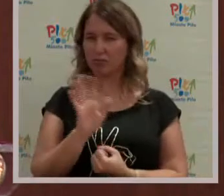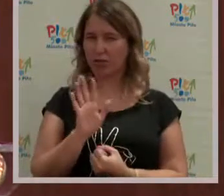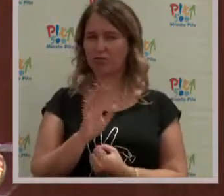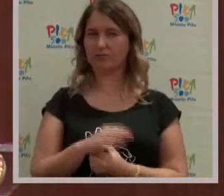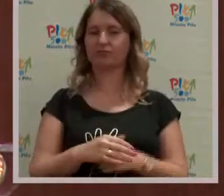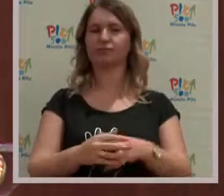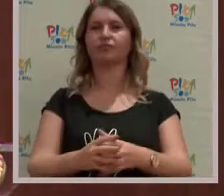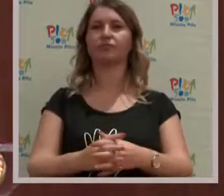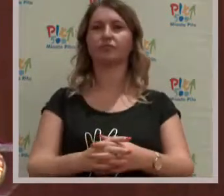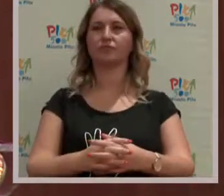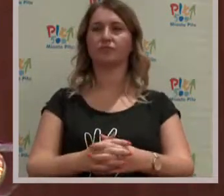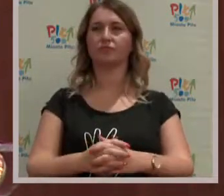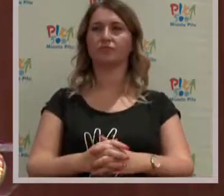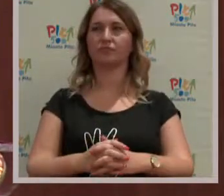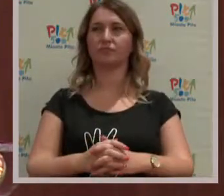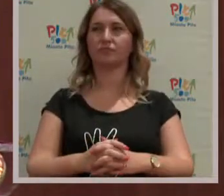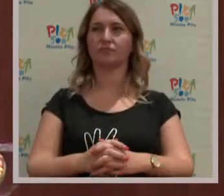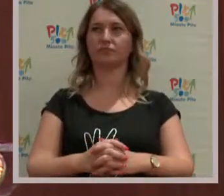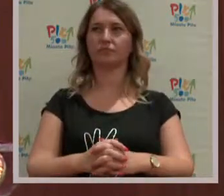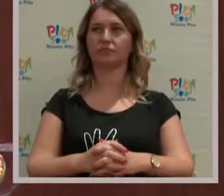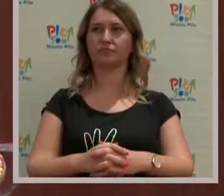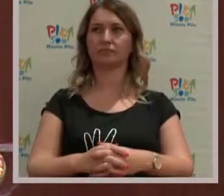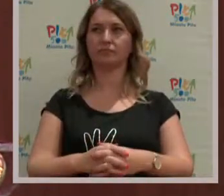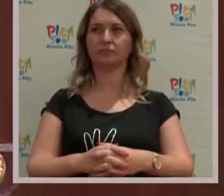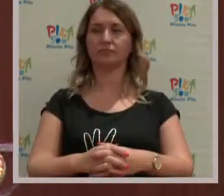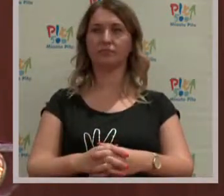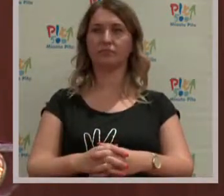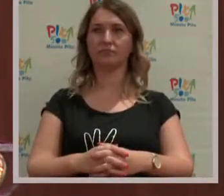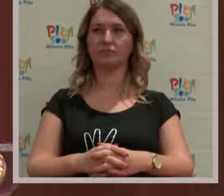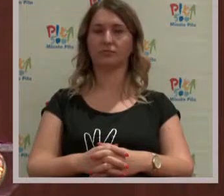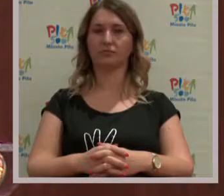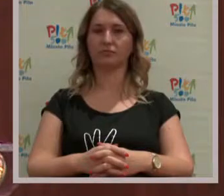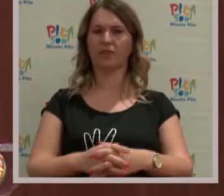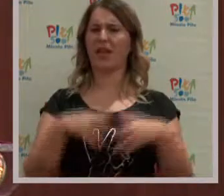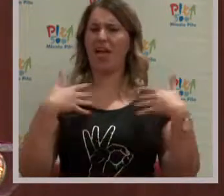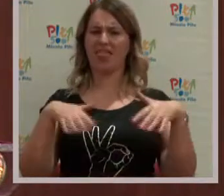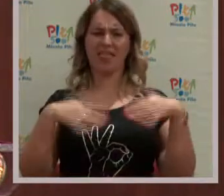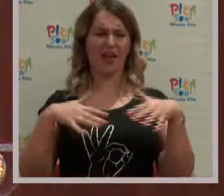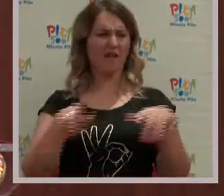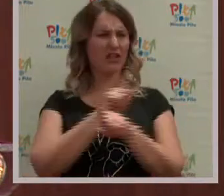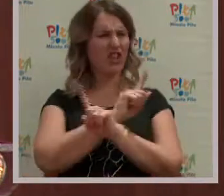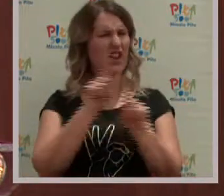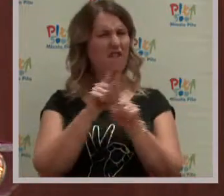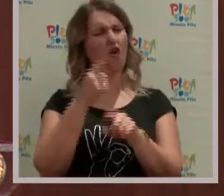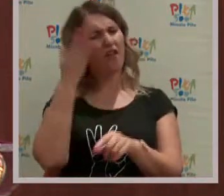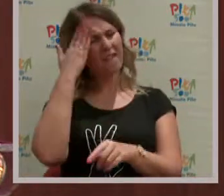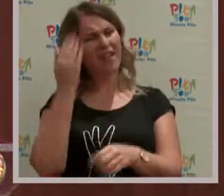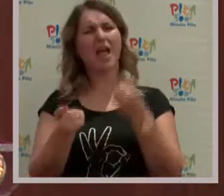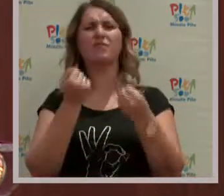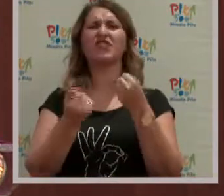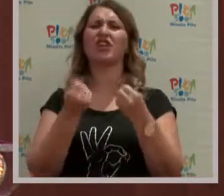bo są takie czasami momenty, że komuś mogą puścić nerwy w tej trudnej sytuacji,